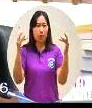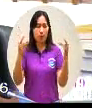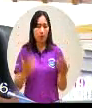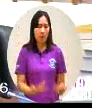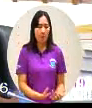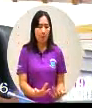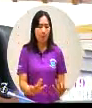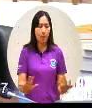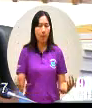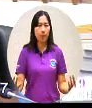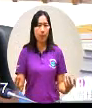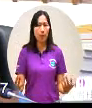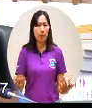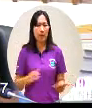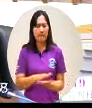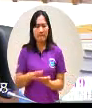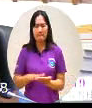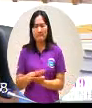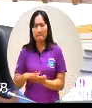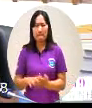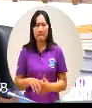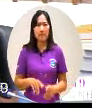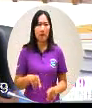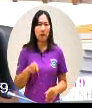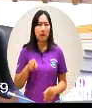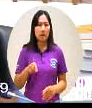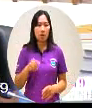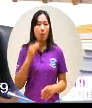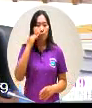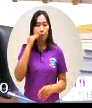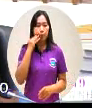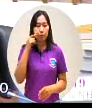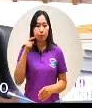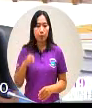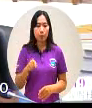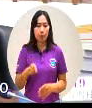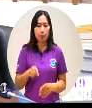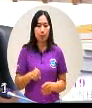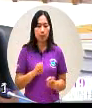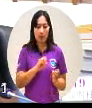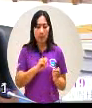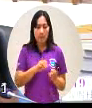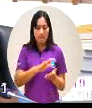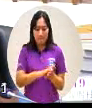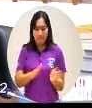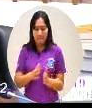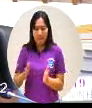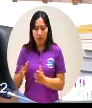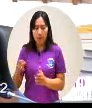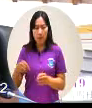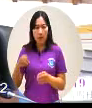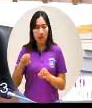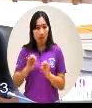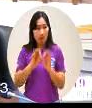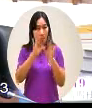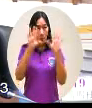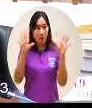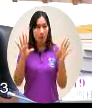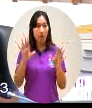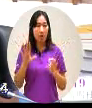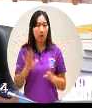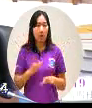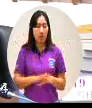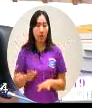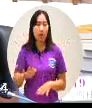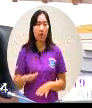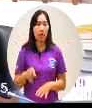很多杂木。 这个提掉了，你看光线外好。我暗时啊，那位中庚开始开了到南市哦，规条路暗蒙蒙啊。市长，这电工